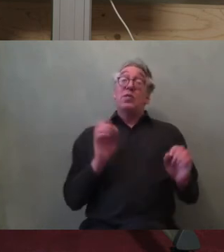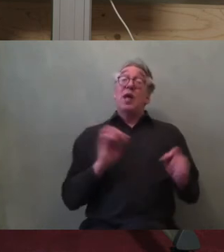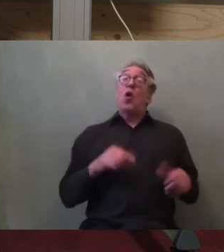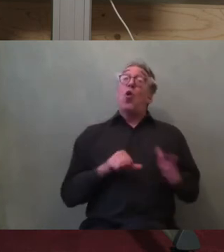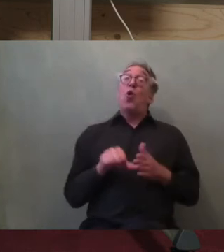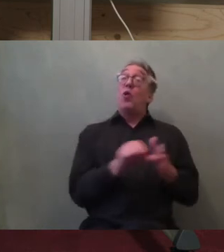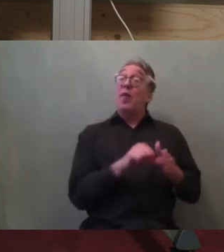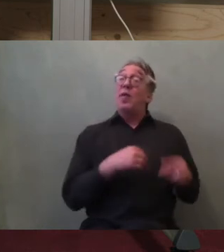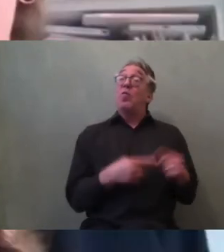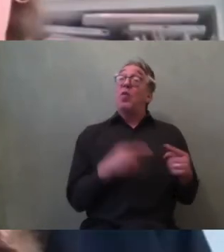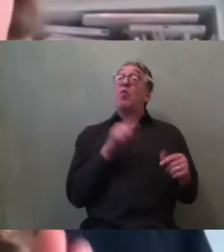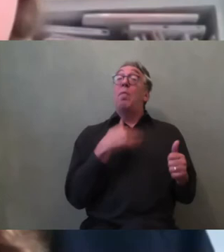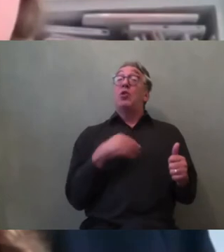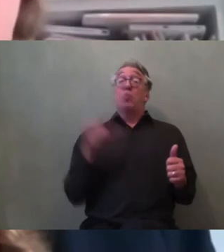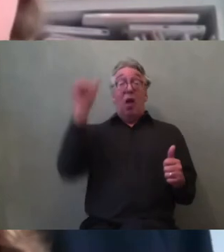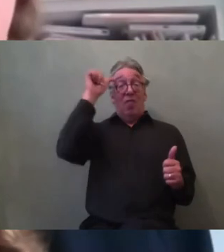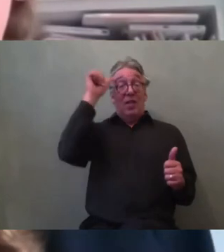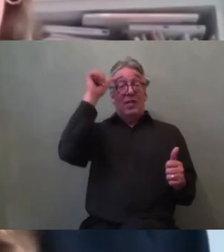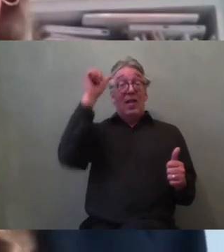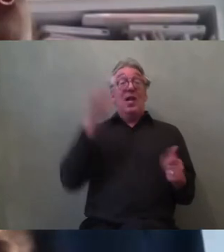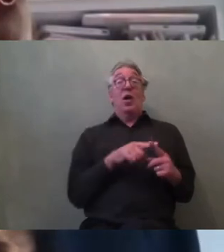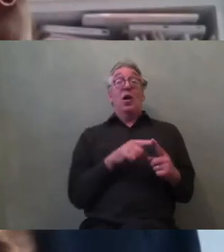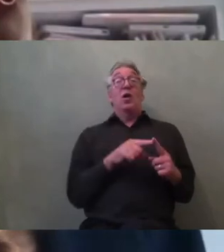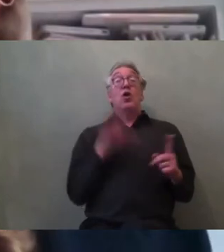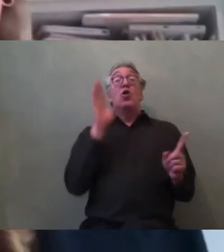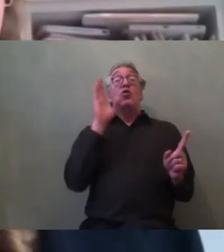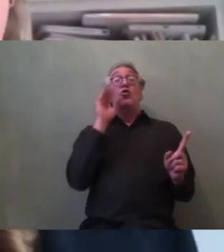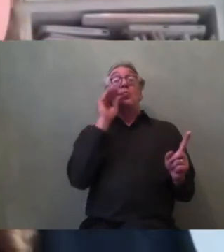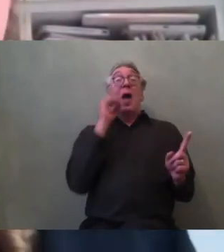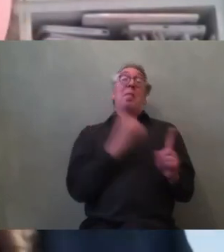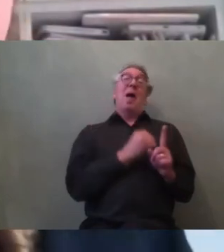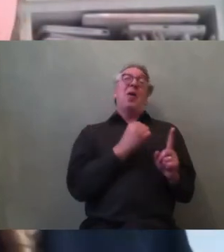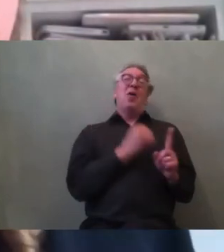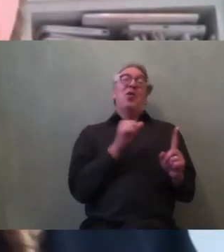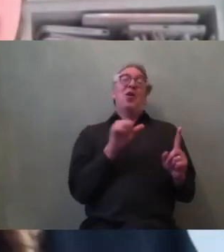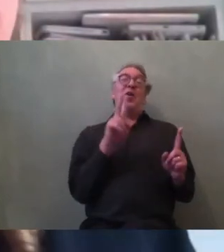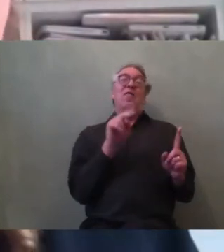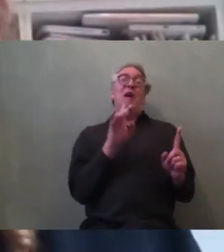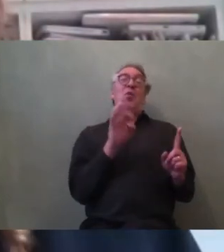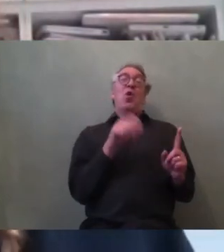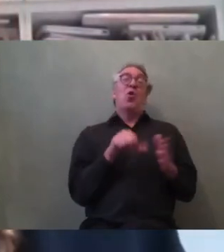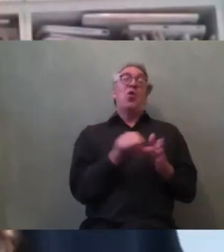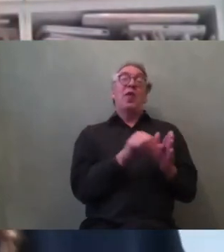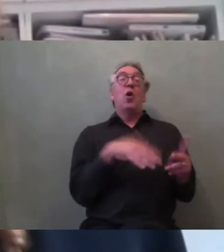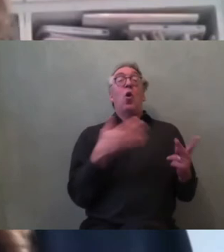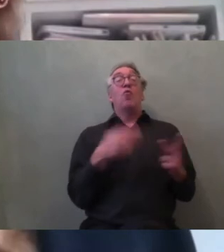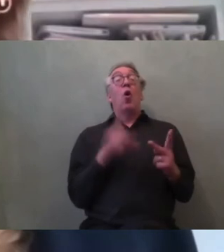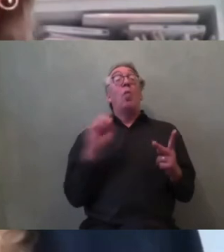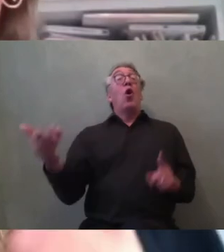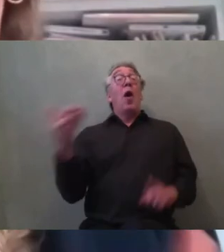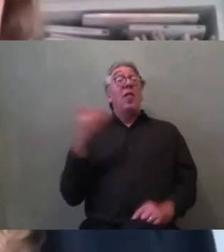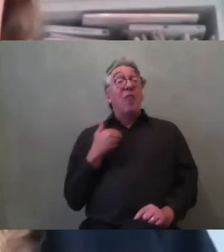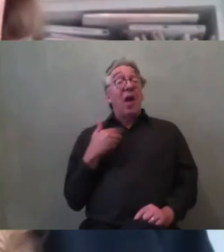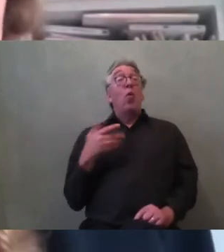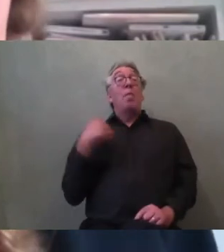met afasie, spraakmakend van ABBE rondleidingen, of bijvoorbeeld rondleidingen op aanvraag voor mensen met